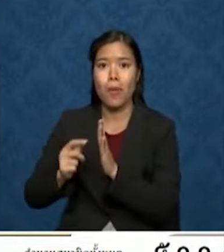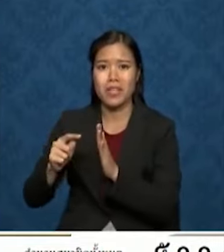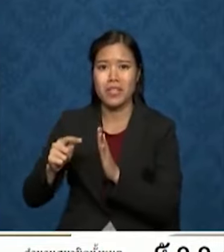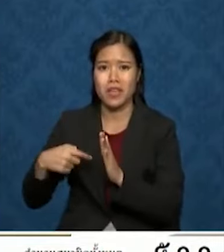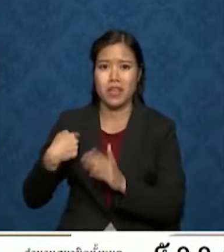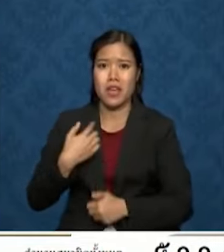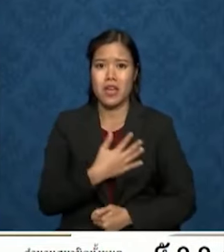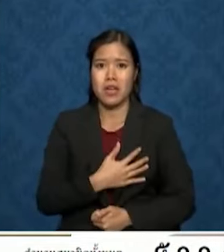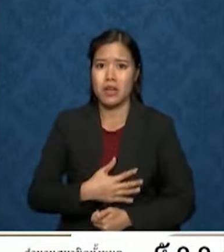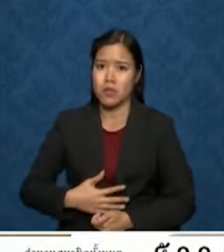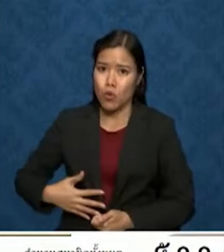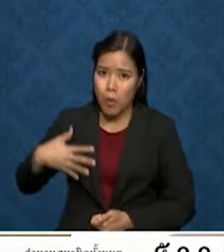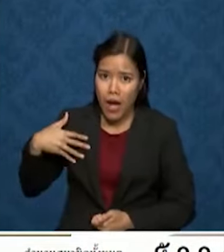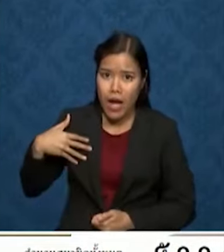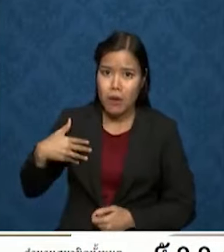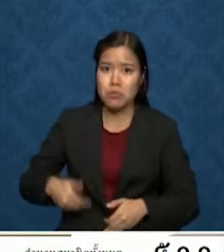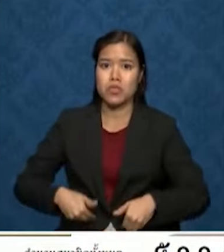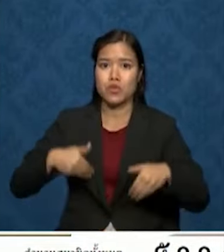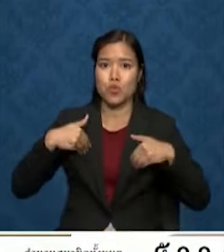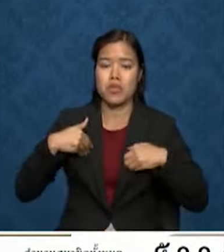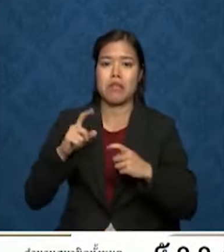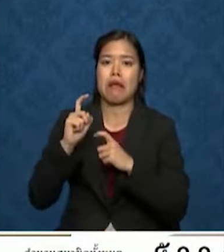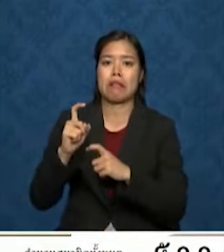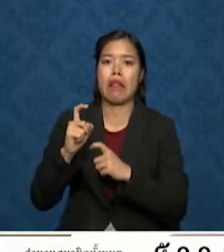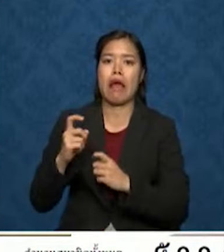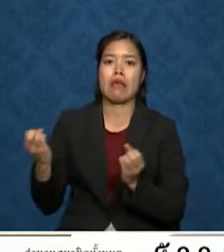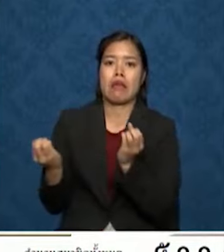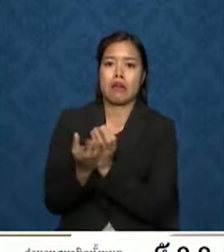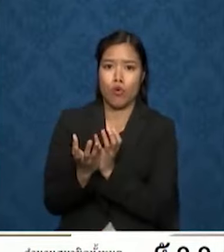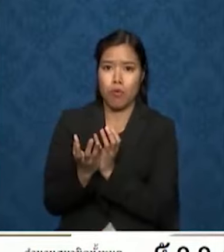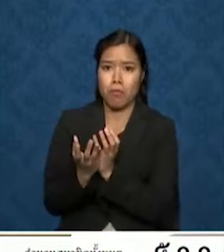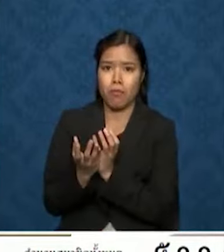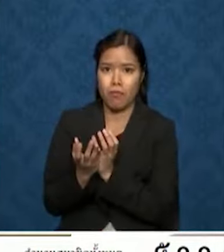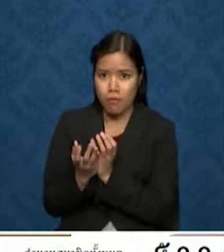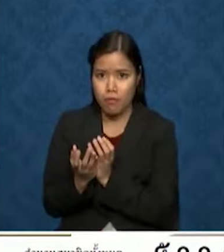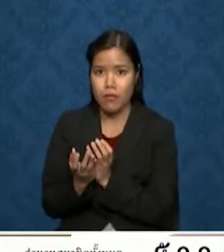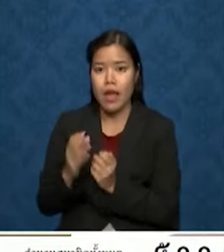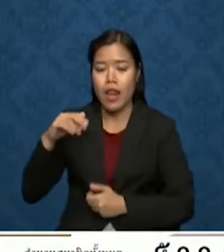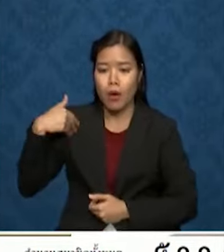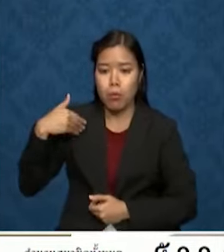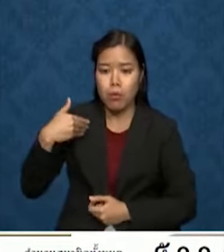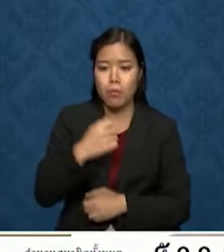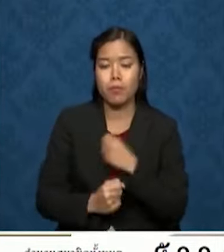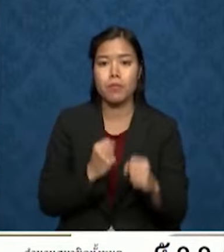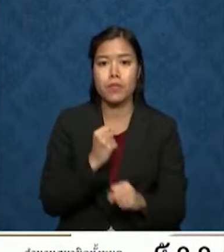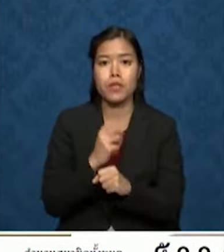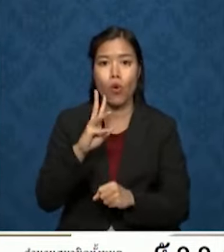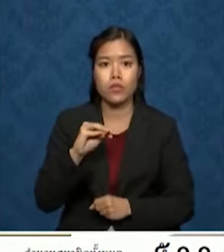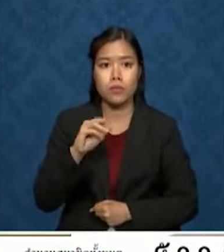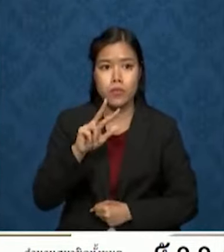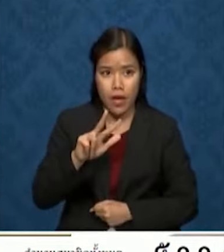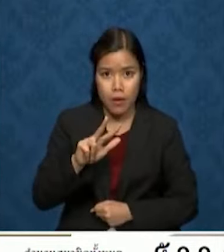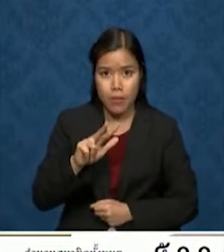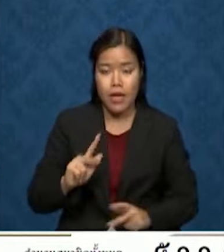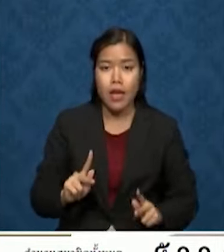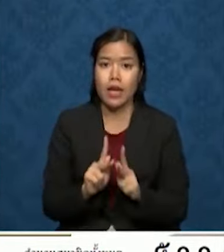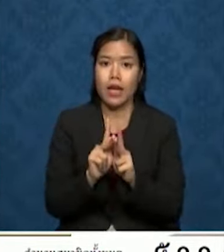่ชีวิตครับไม่มปยชนทางกแพท์ พอมาถปี 1963ขณะกรรมมริการยาเสบตดแงส